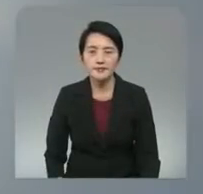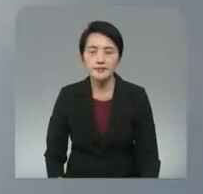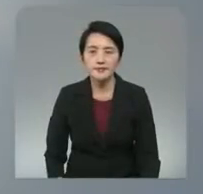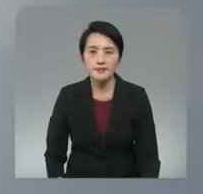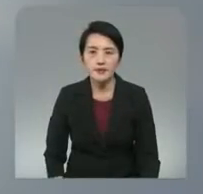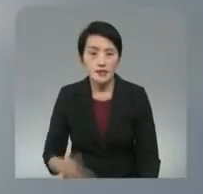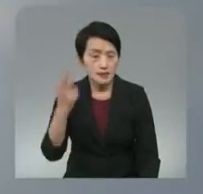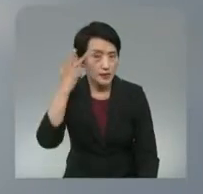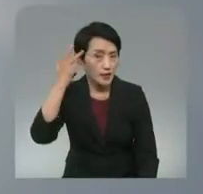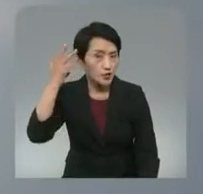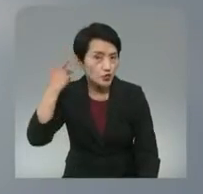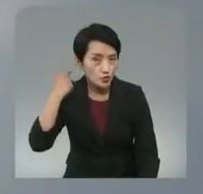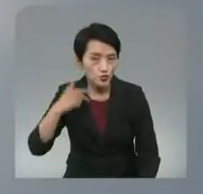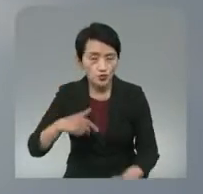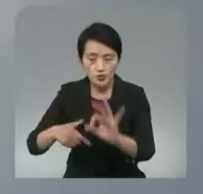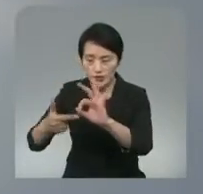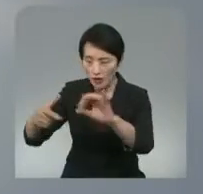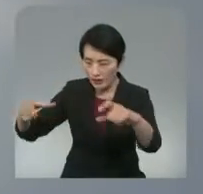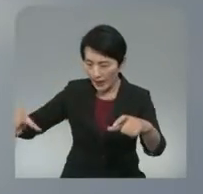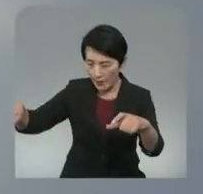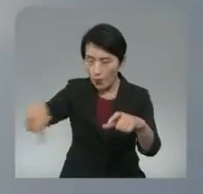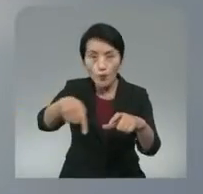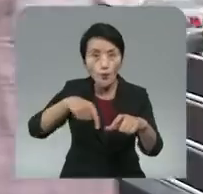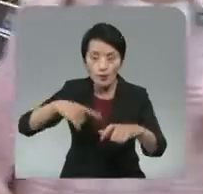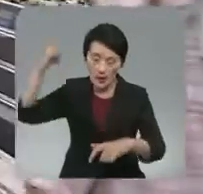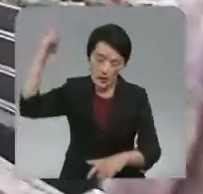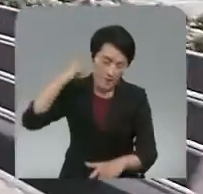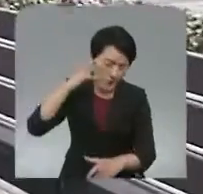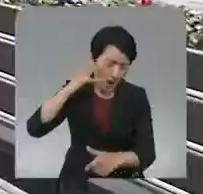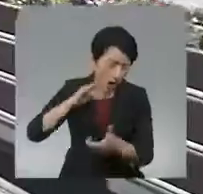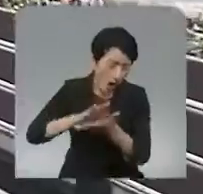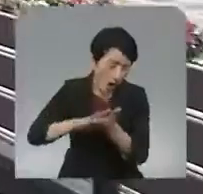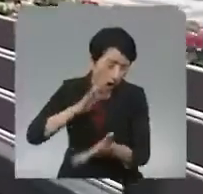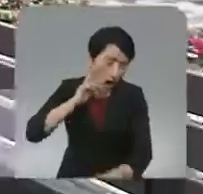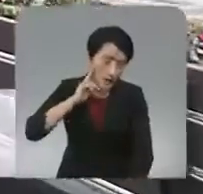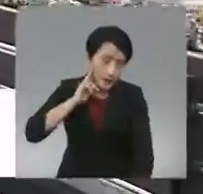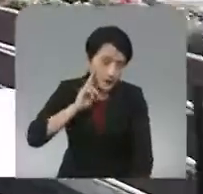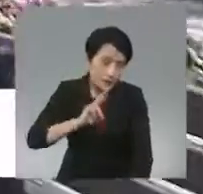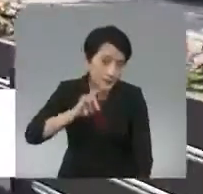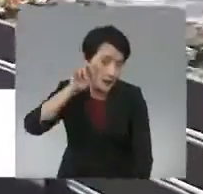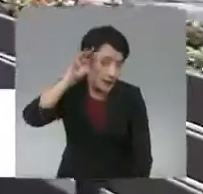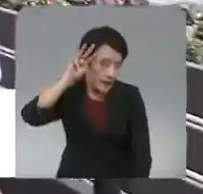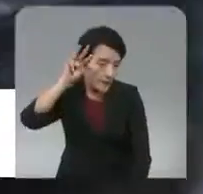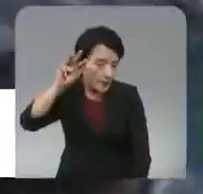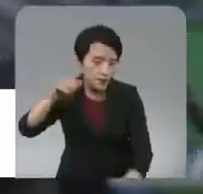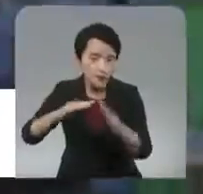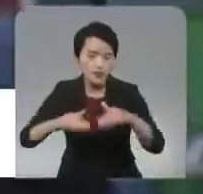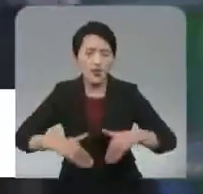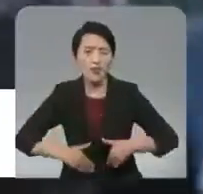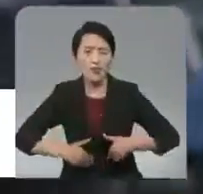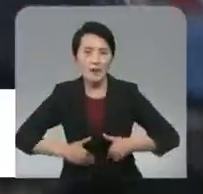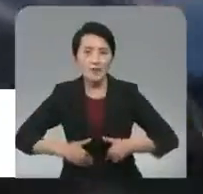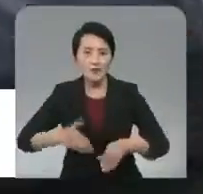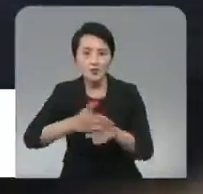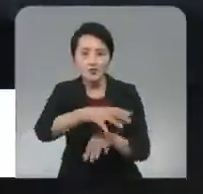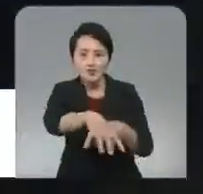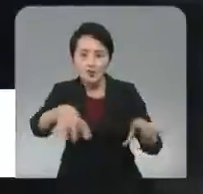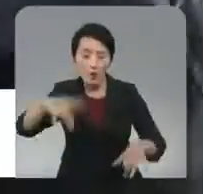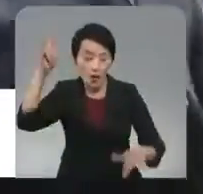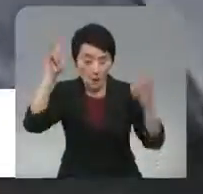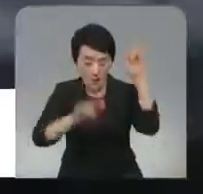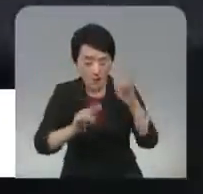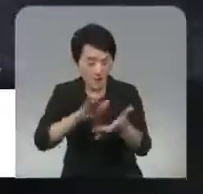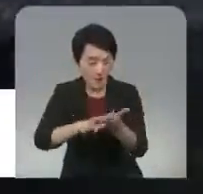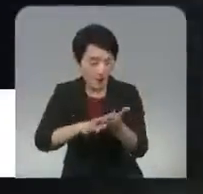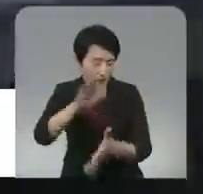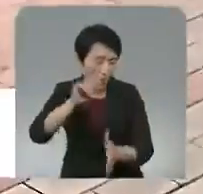L'été a bel et bien commencé en Corée du Sud. Le week-end dernier, la première vigilance canicule a été émise dans les deux provinces de Gyeongsang. En l'espace